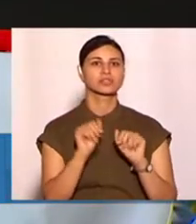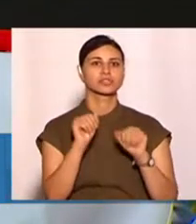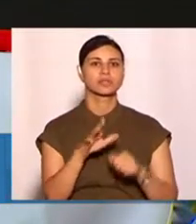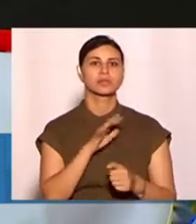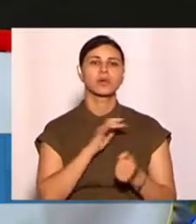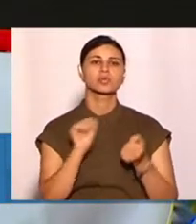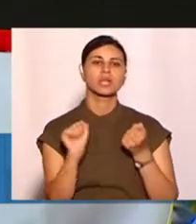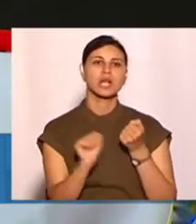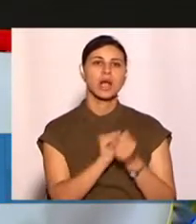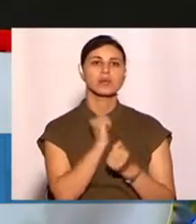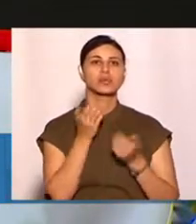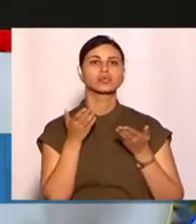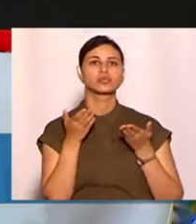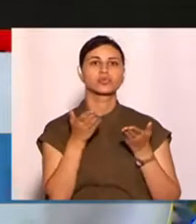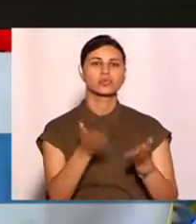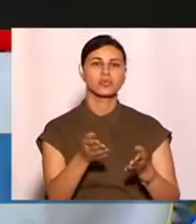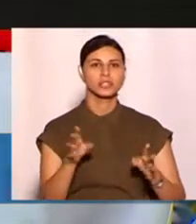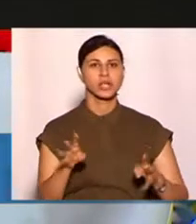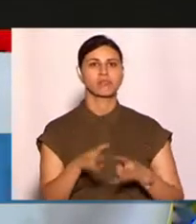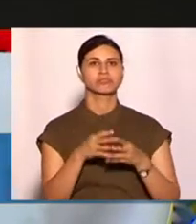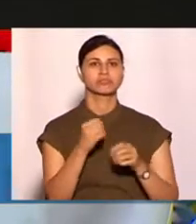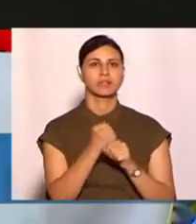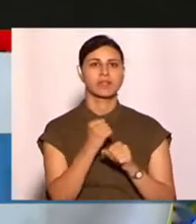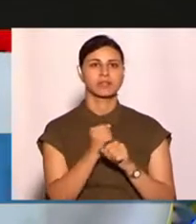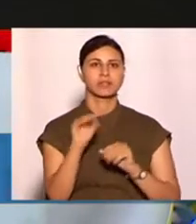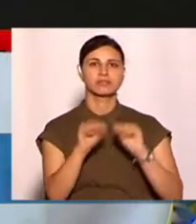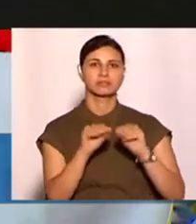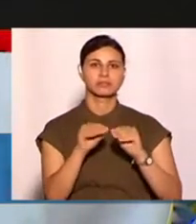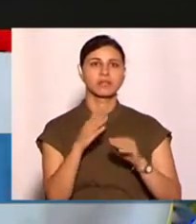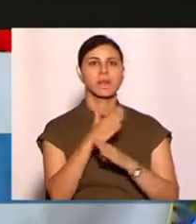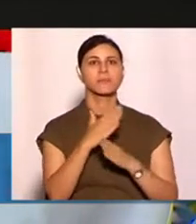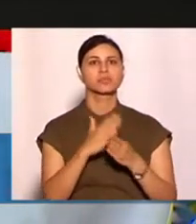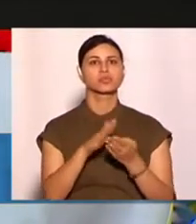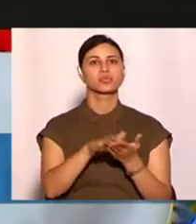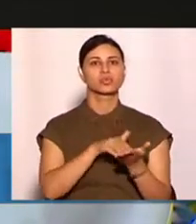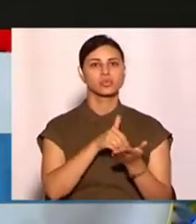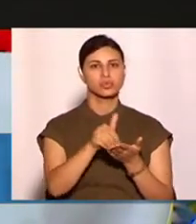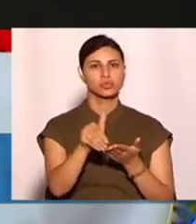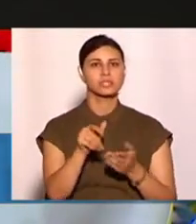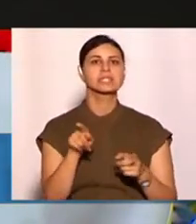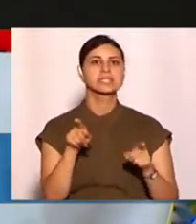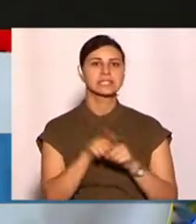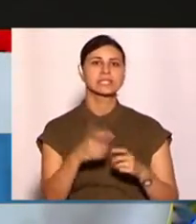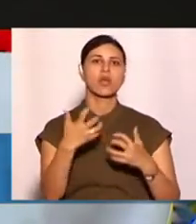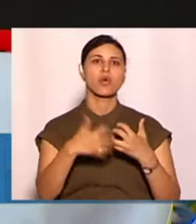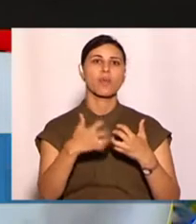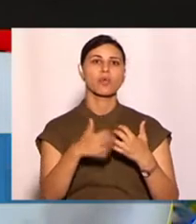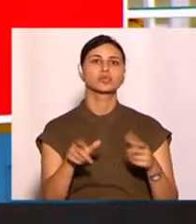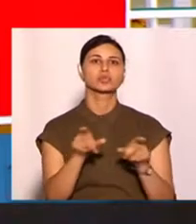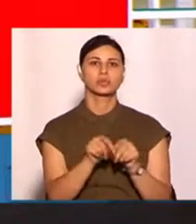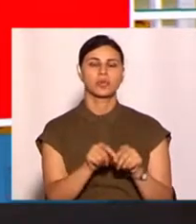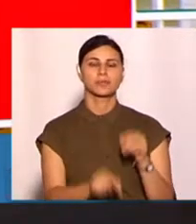გამოაშროთ ღუმელში, შეკმაზოთ, აი ასეთი სახით გამოიყენოთ, პურზე წასასმელად ან ისე ბოსტნეულთან